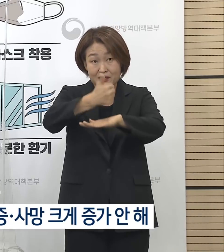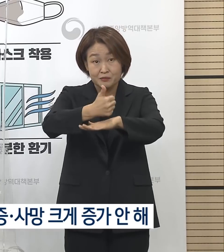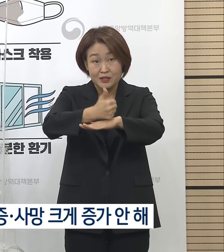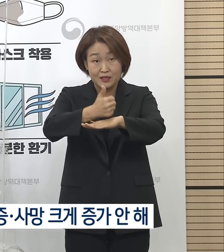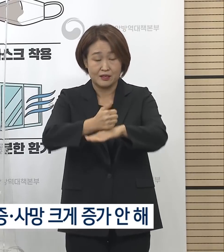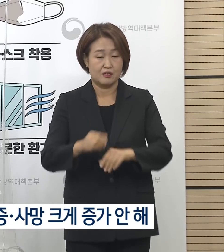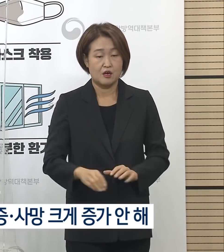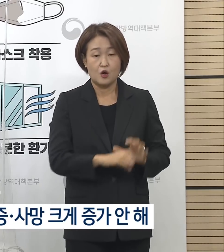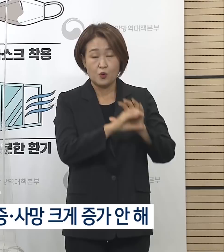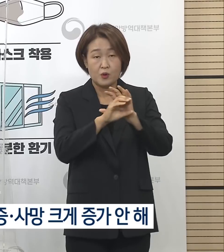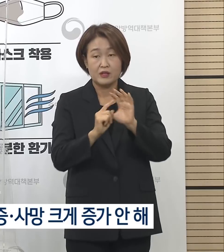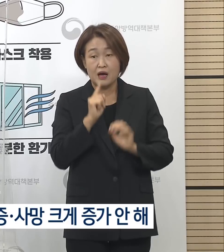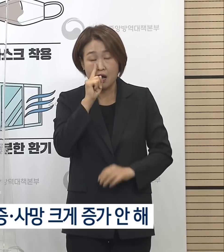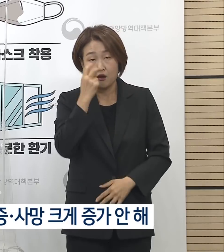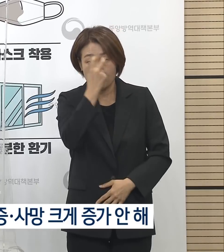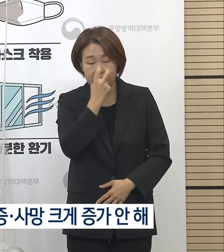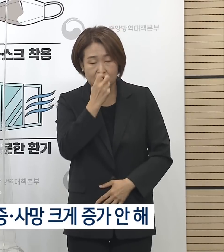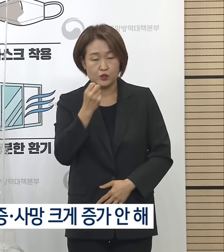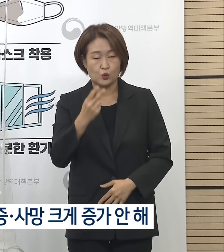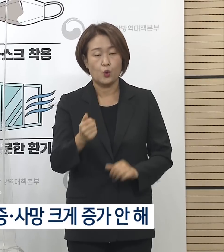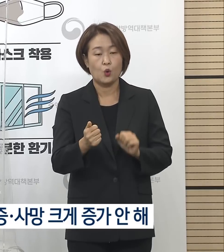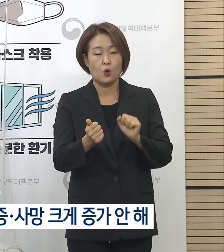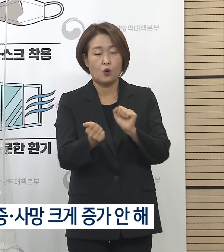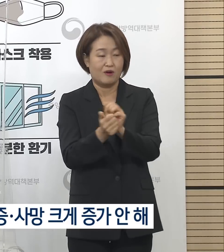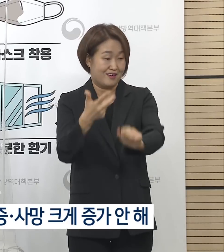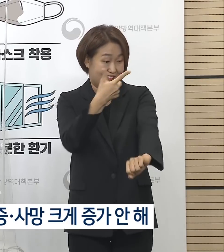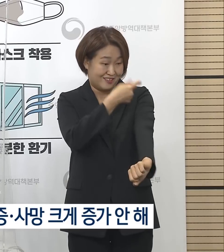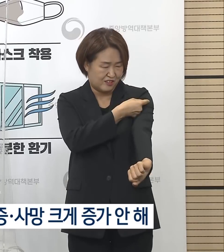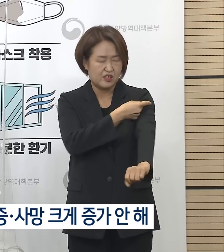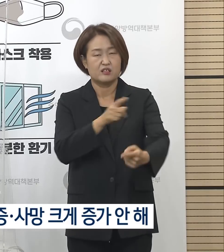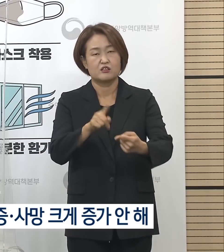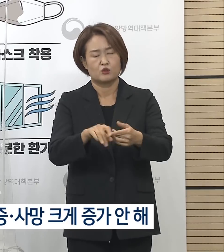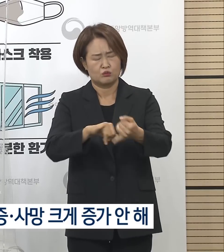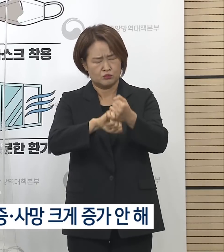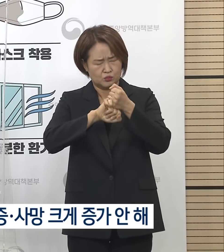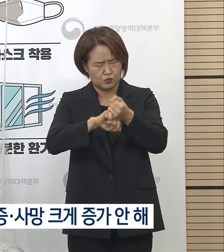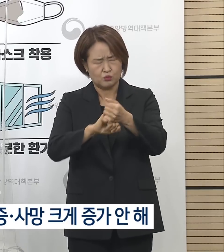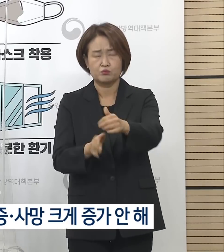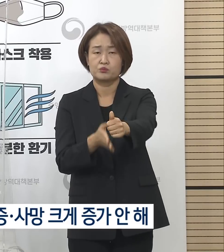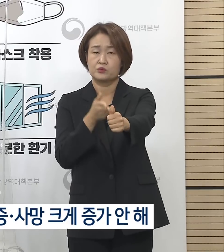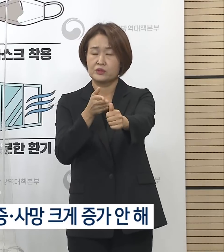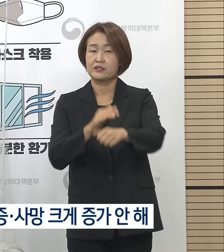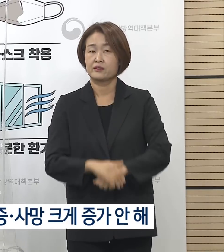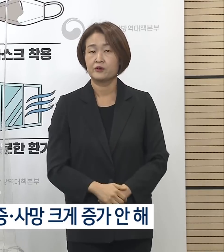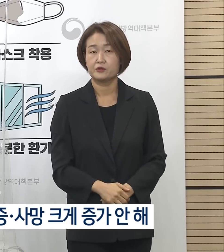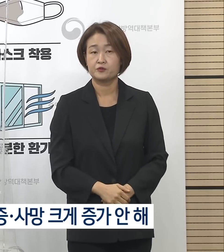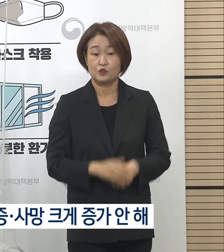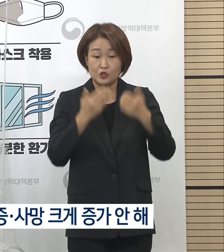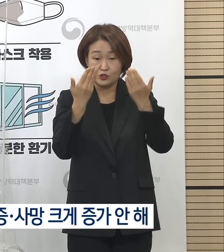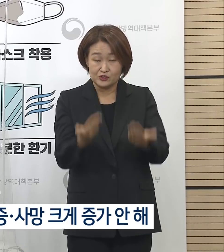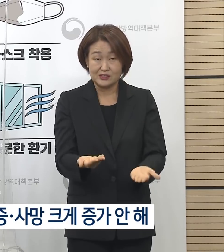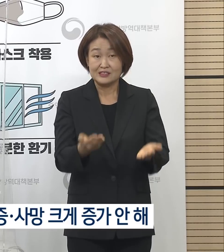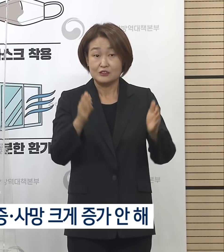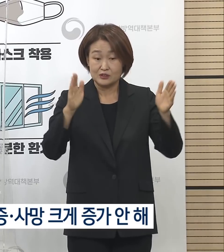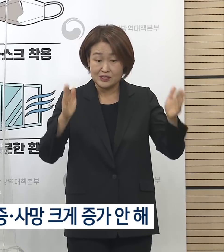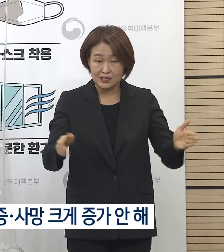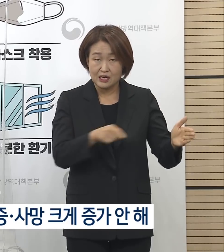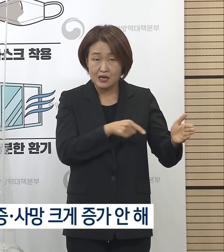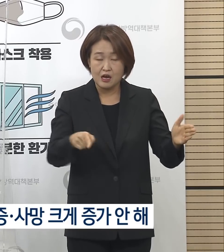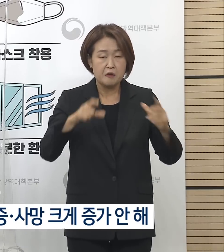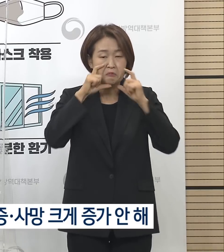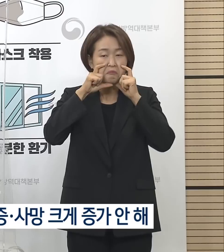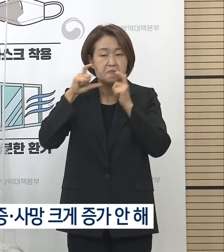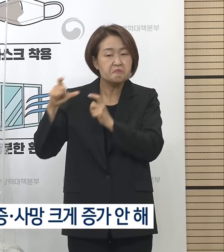마지막으로 선별검사와 예방접종을 받아주시길 바랍니다. 연휴 기간에 마스크를 쓰지 않고